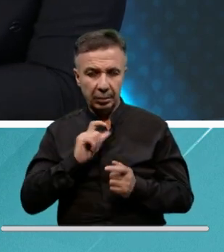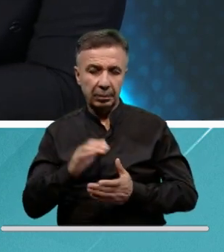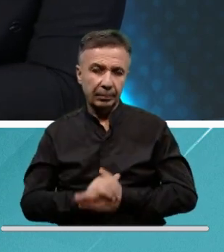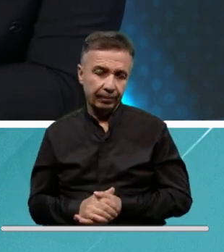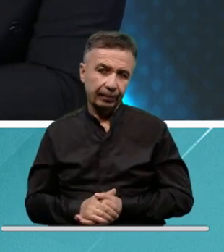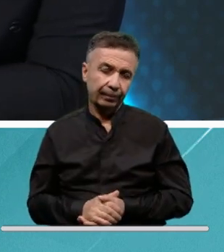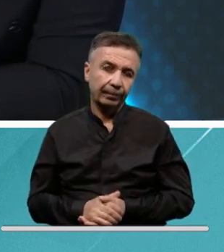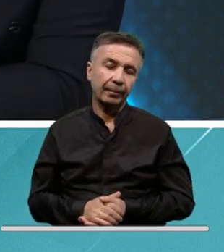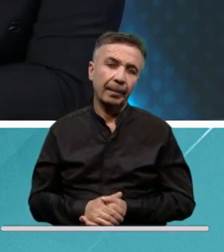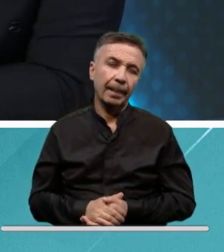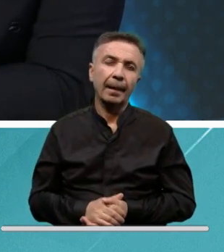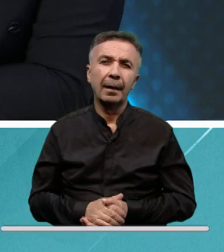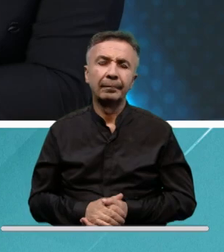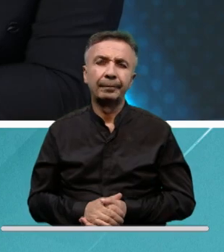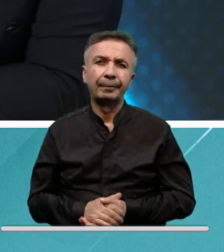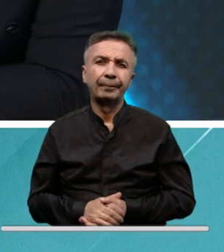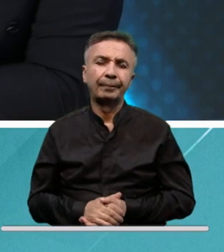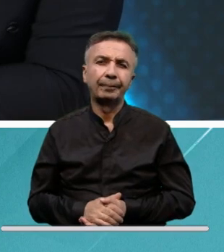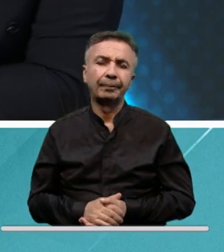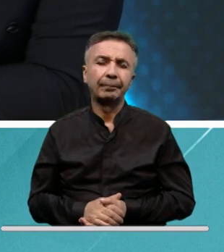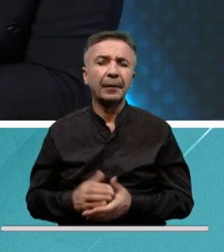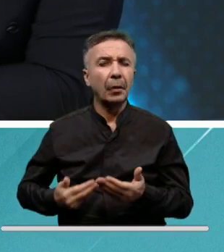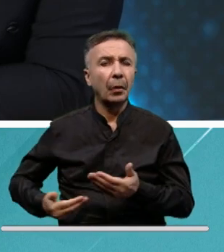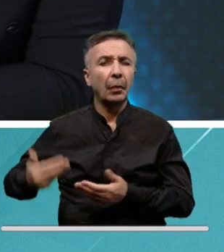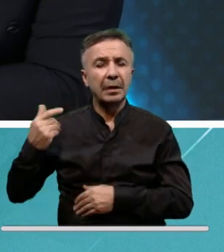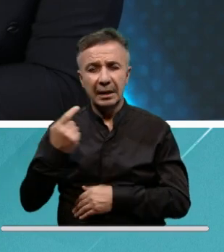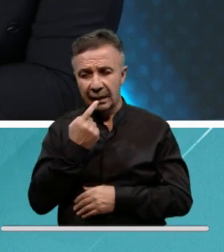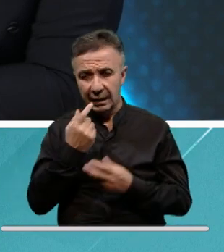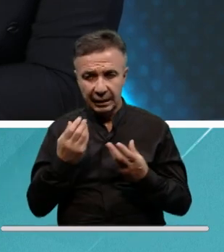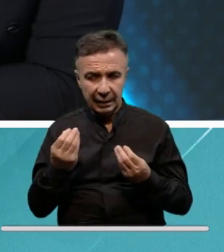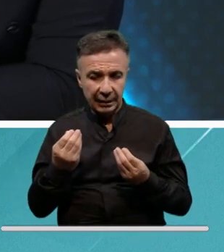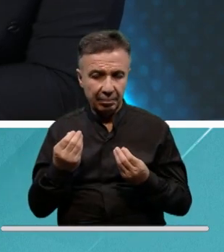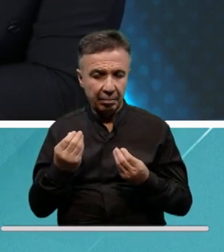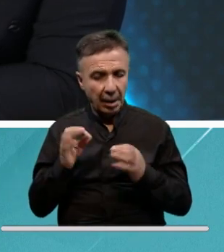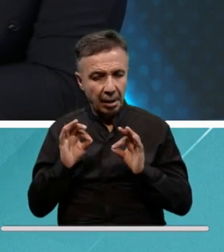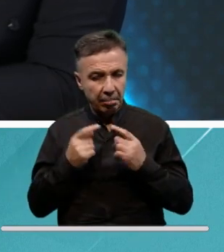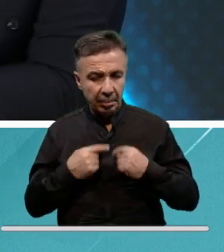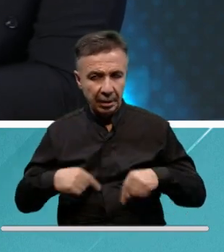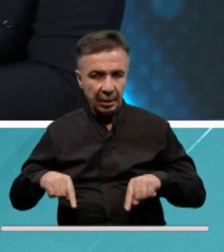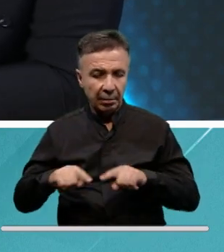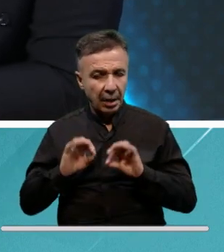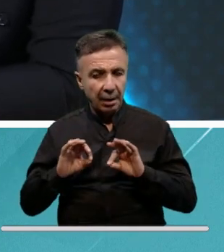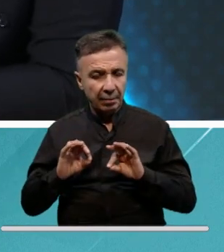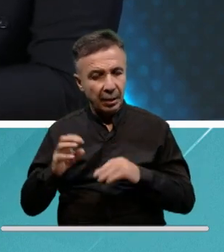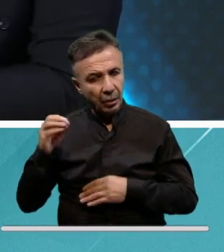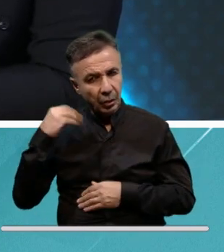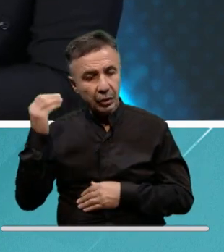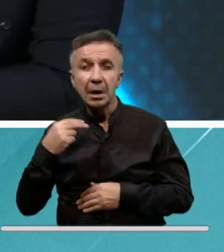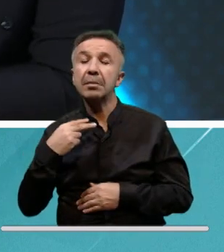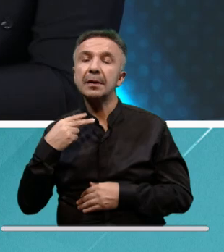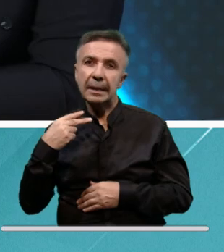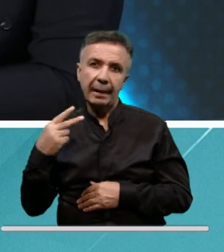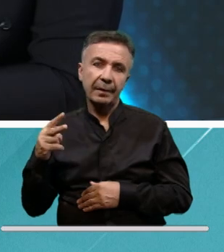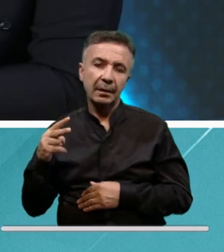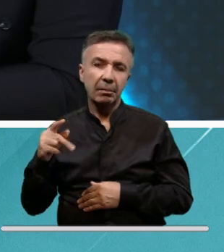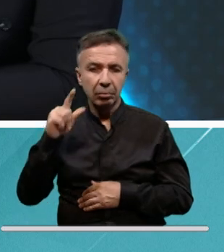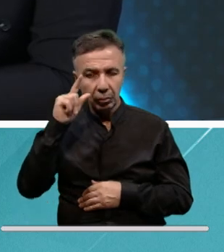değerli hocam yine Eee geçen seneler hem Bizler tarafından hem diğer Muhterem hocalarım tarafından